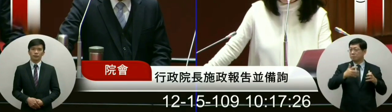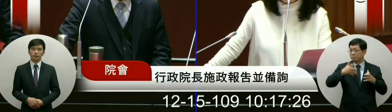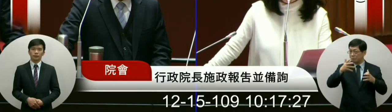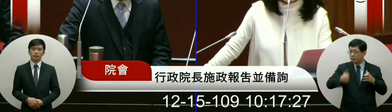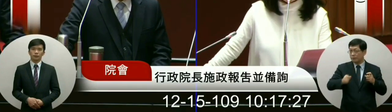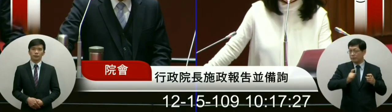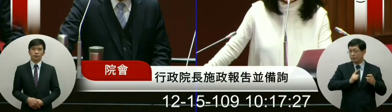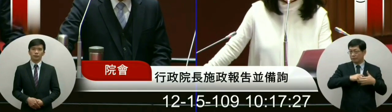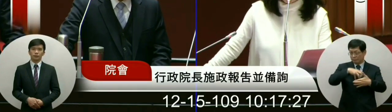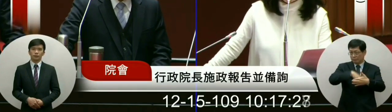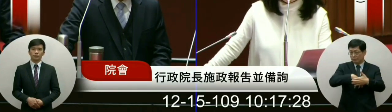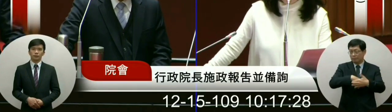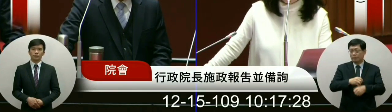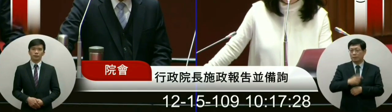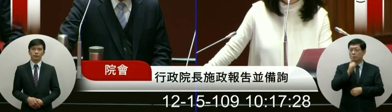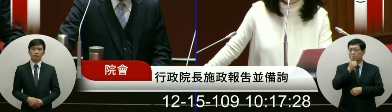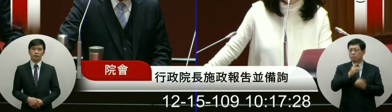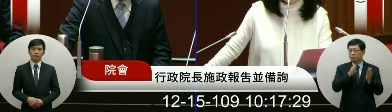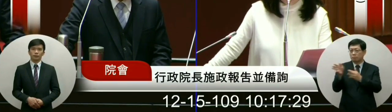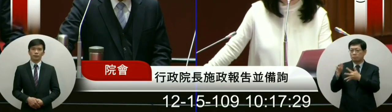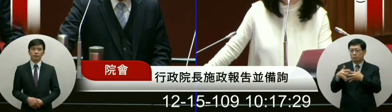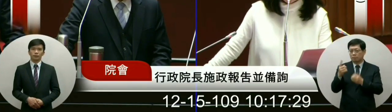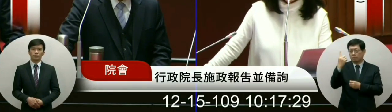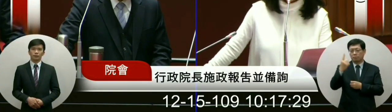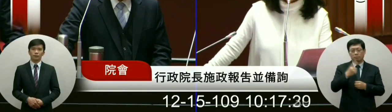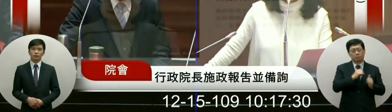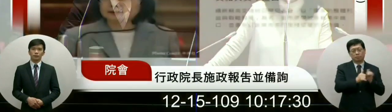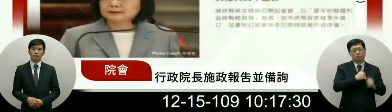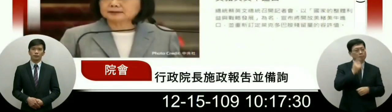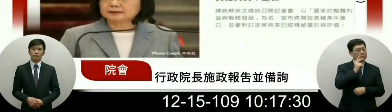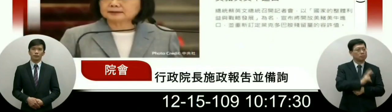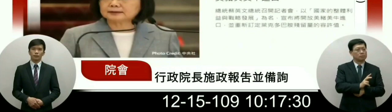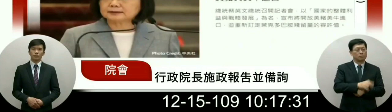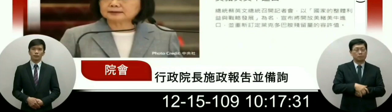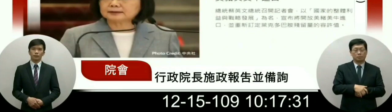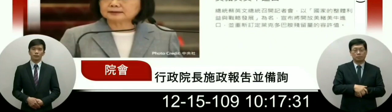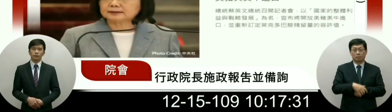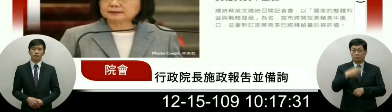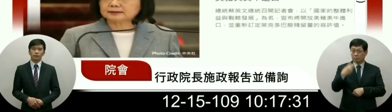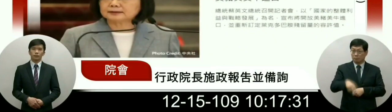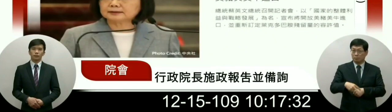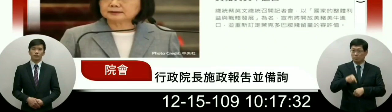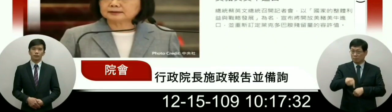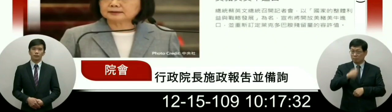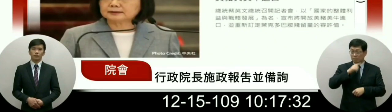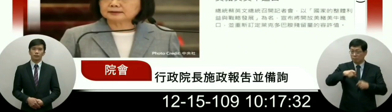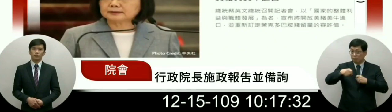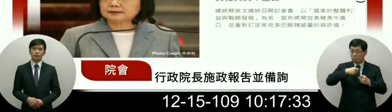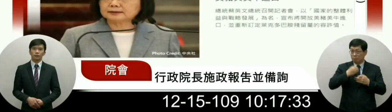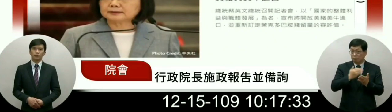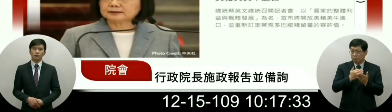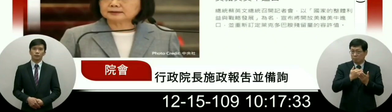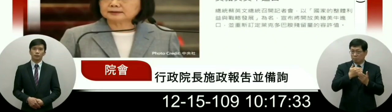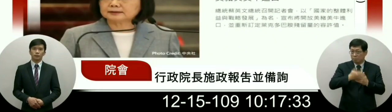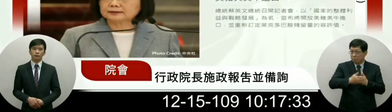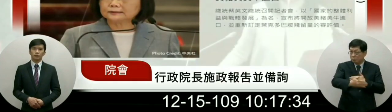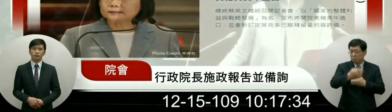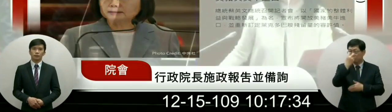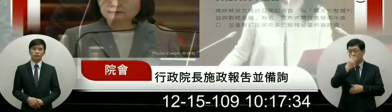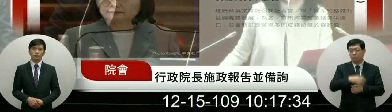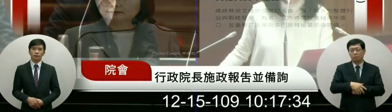文的心里面只有美国，没有人民。同样的，在这个政策的轨迹里面，院